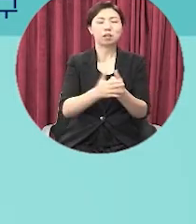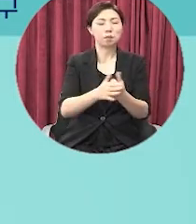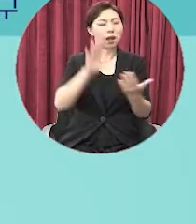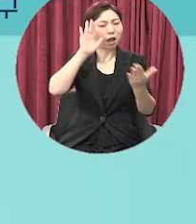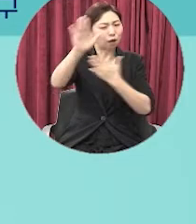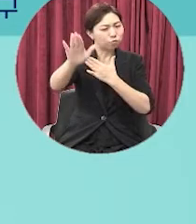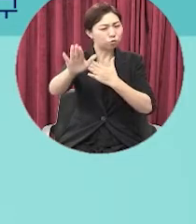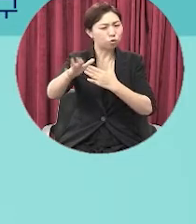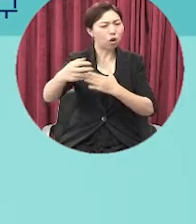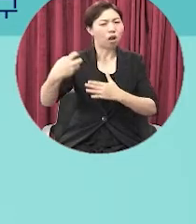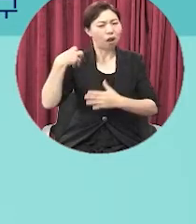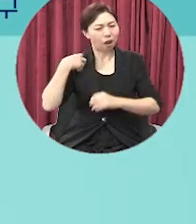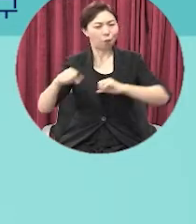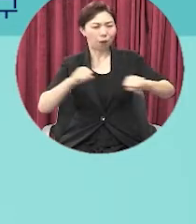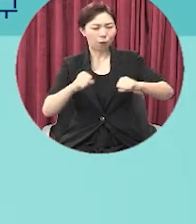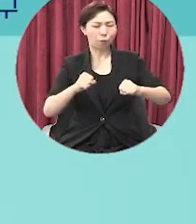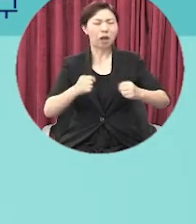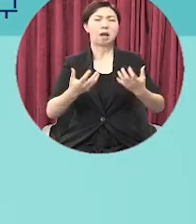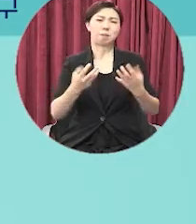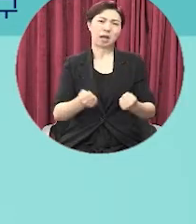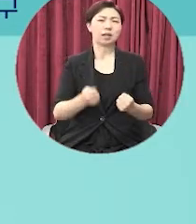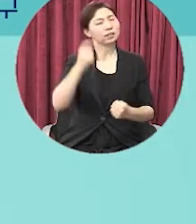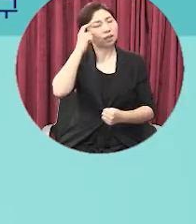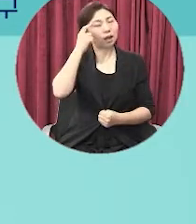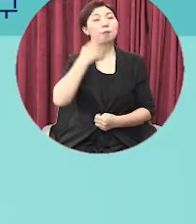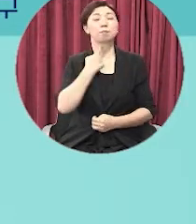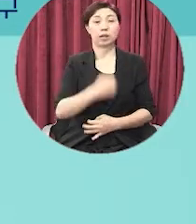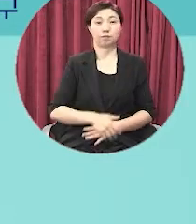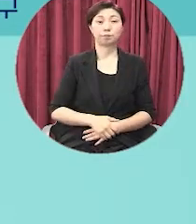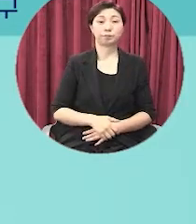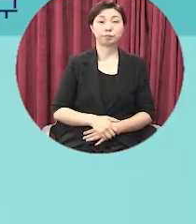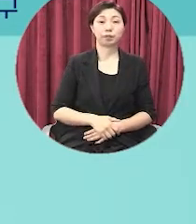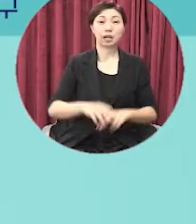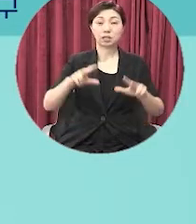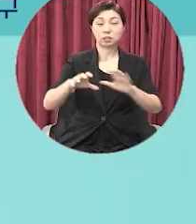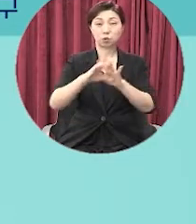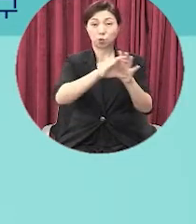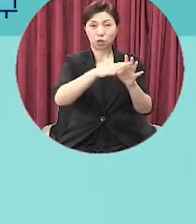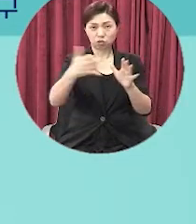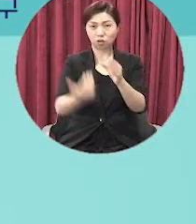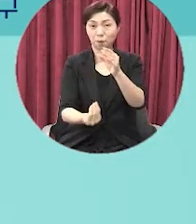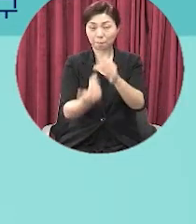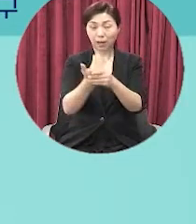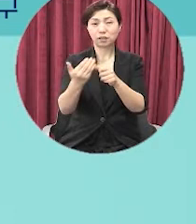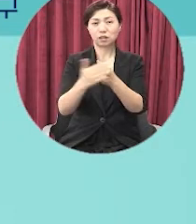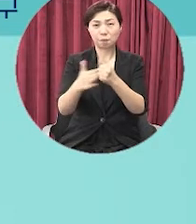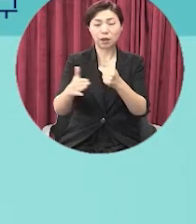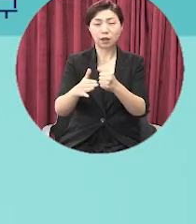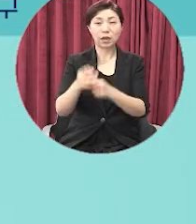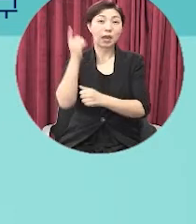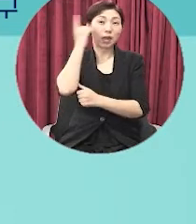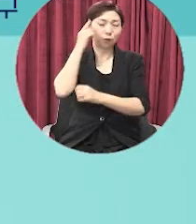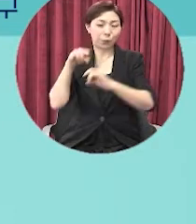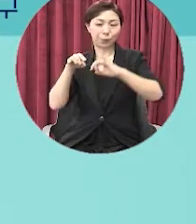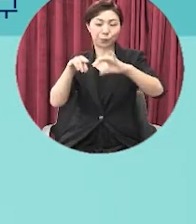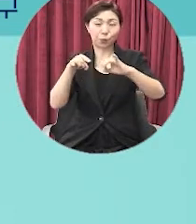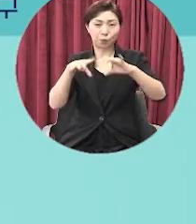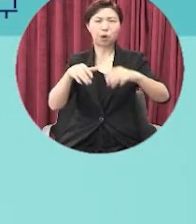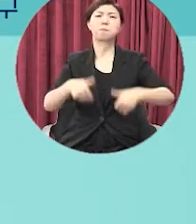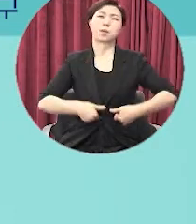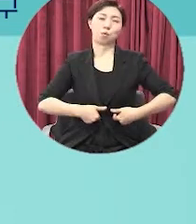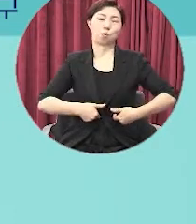이런걸 많이 됐습니다 그리고 사실 이번에 노트 레이 션은 코로나 뭐 이런거 때문에 또 이런 모바일 원격 시스템의 필요성 때는